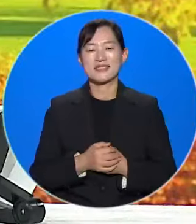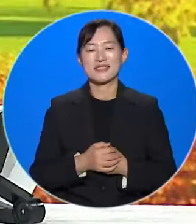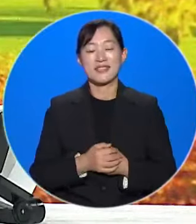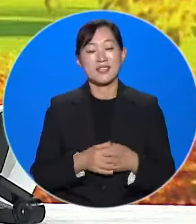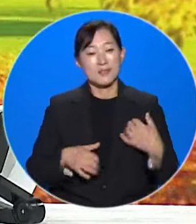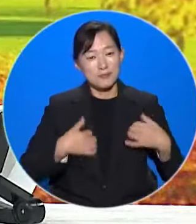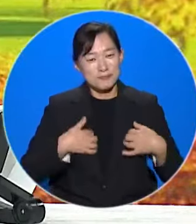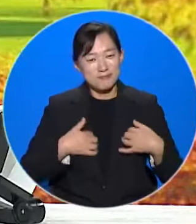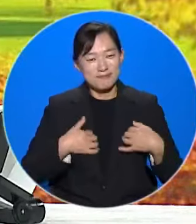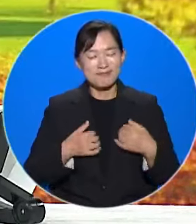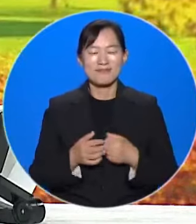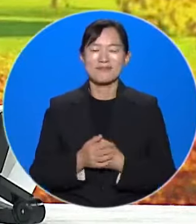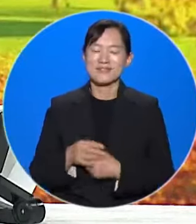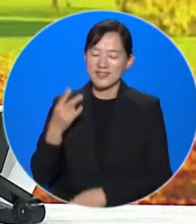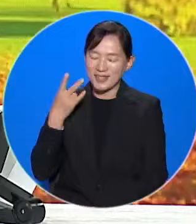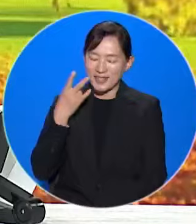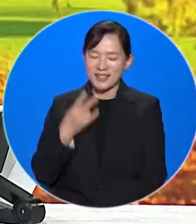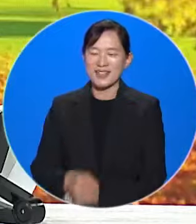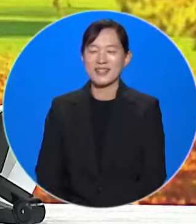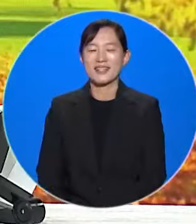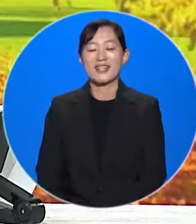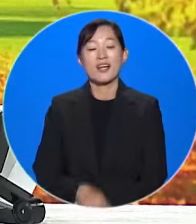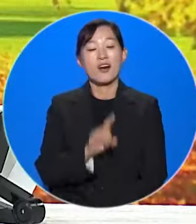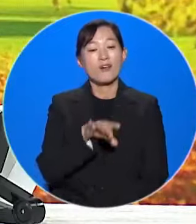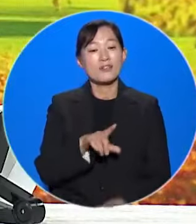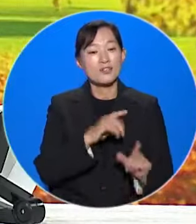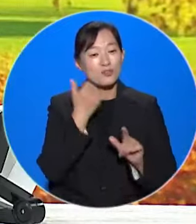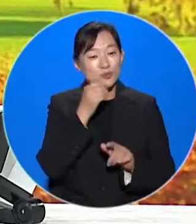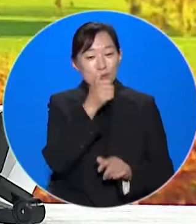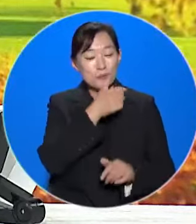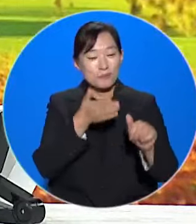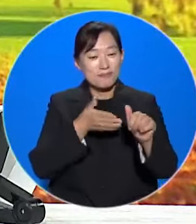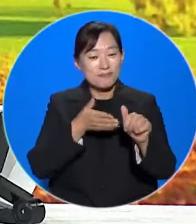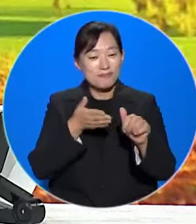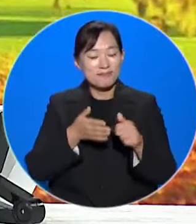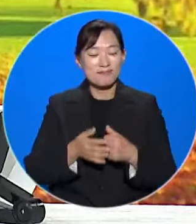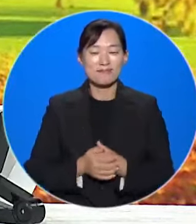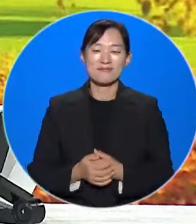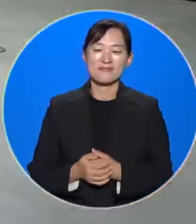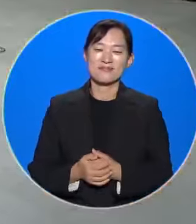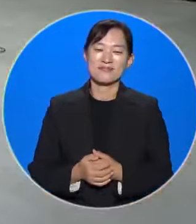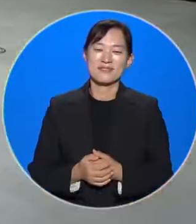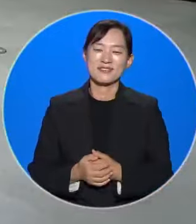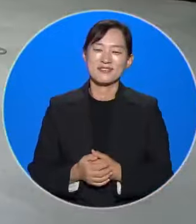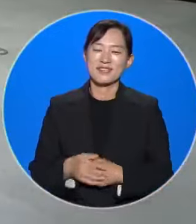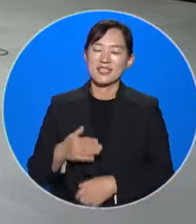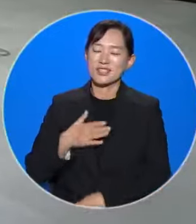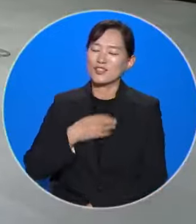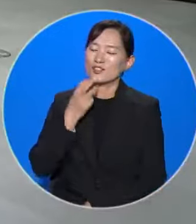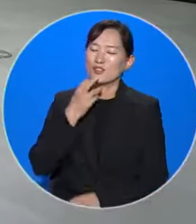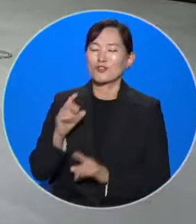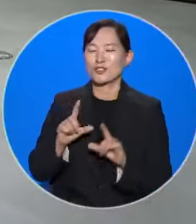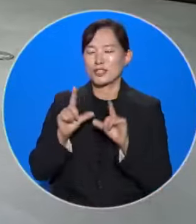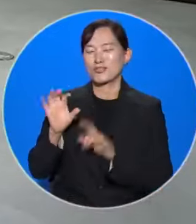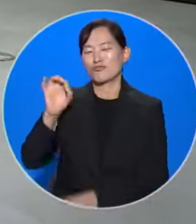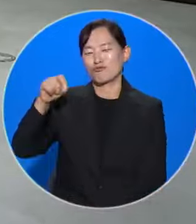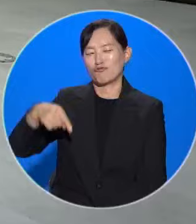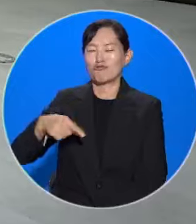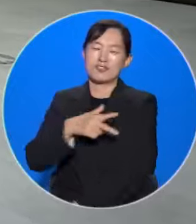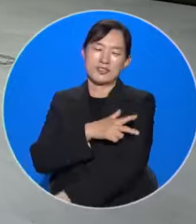네, 반갑습니다. 네. 네, 어디 사는 누구신지 간단히 소개 좀 부탁드립니다. 신림동사는